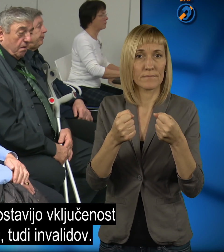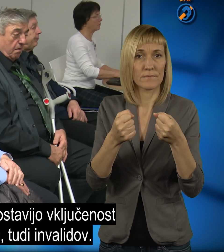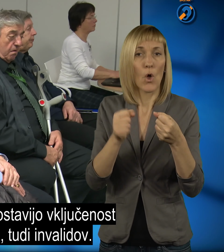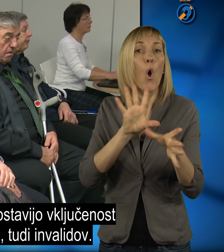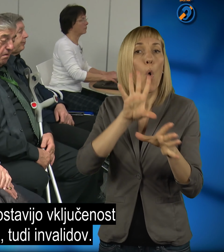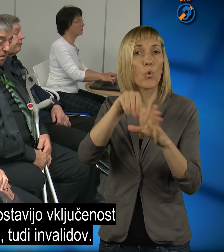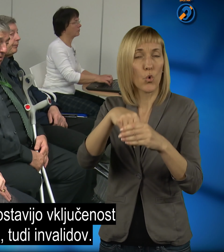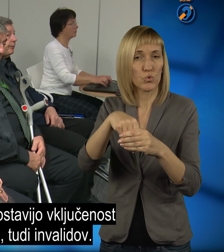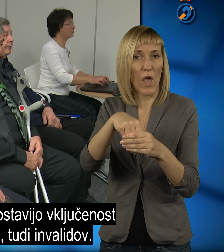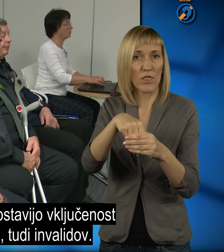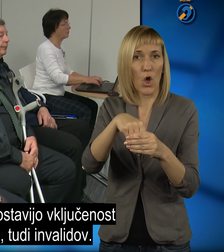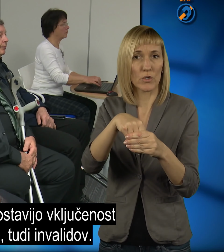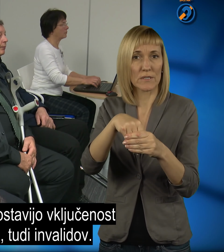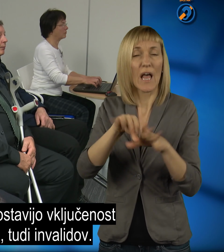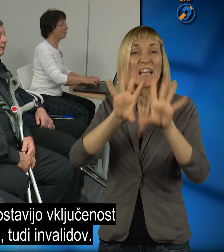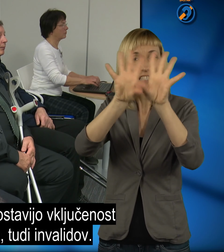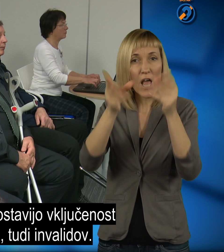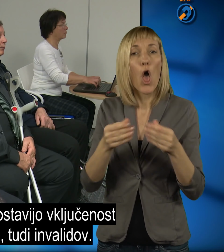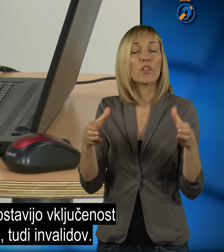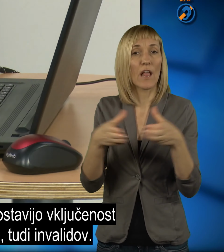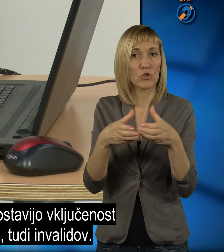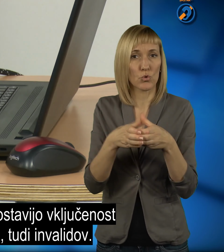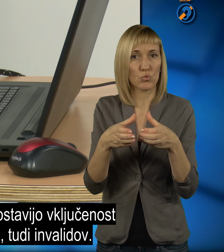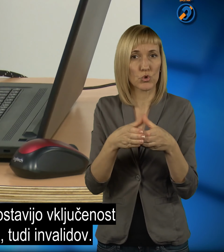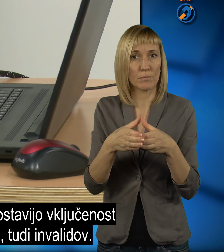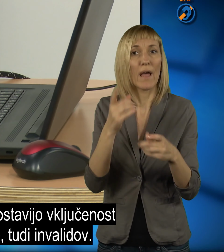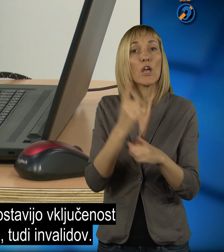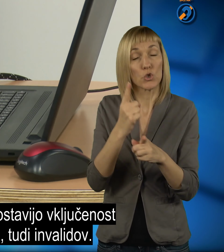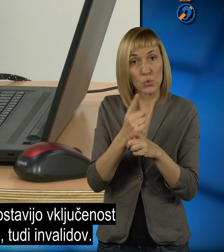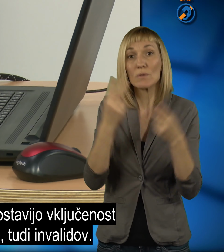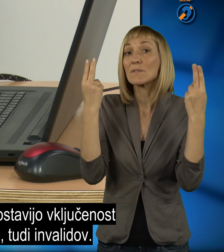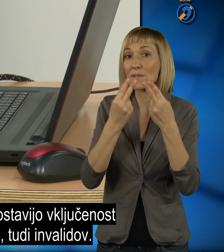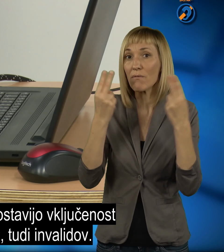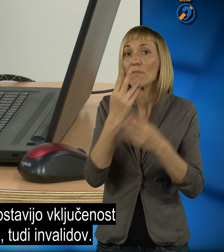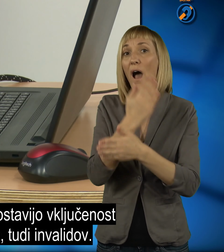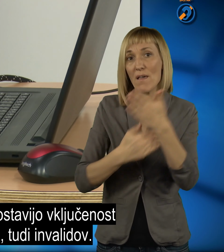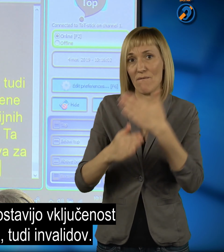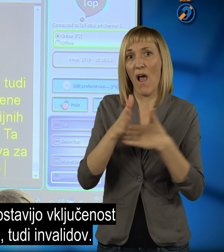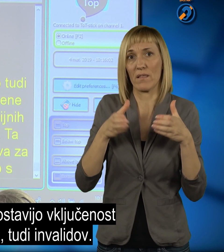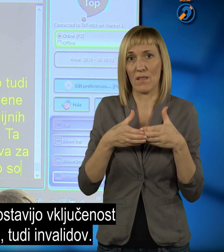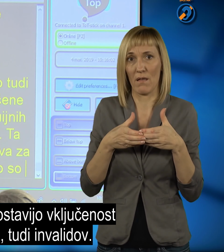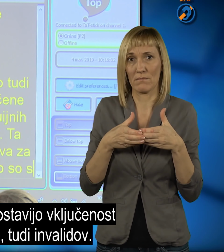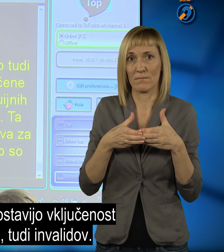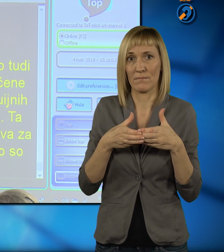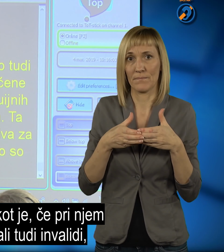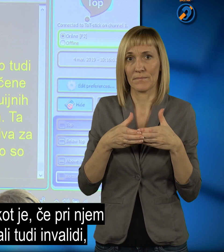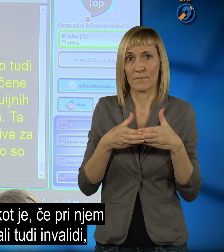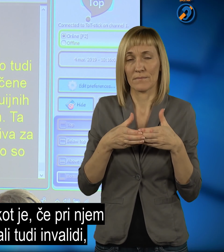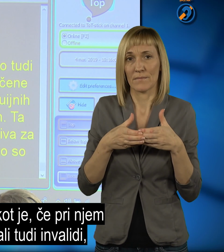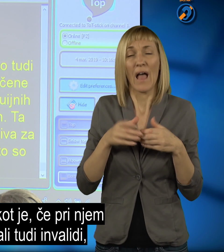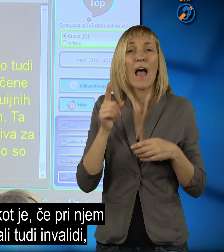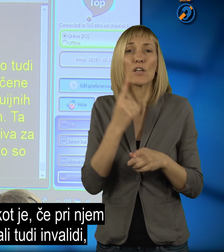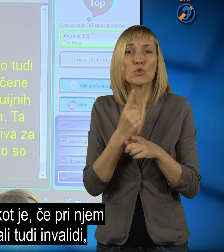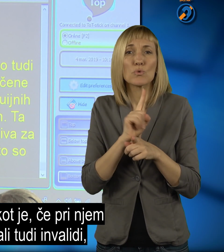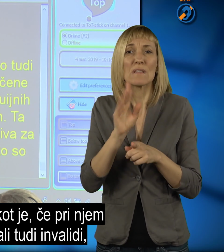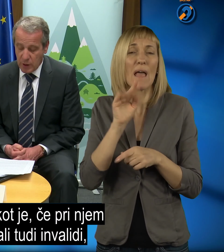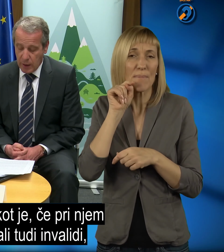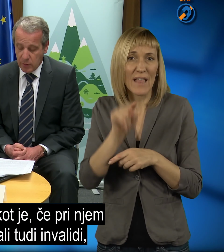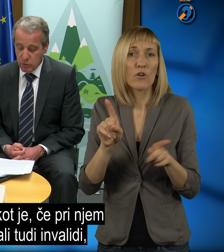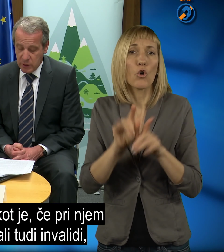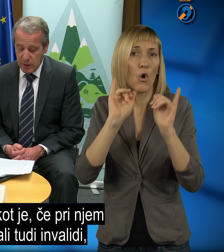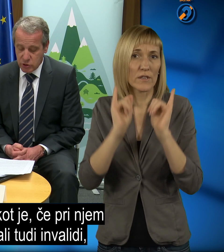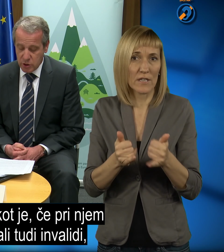vključenost celotne družbe, tudi seveda invalidov. Tudi ne